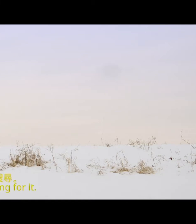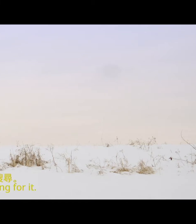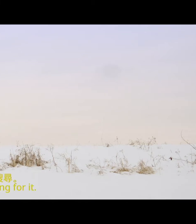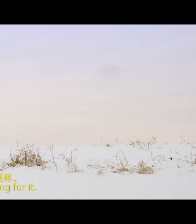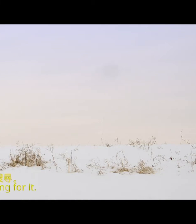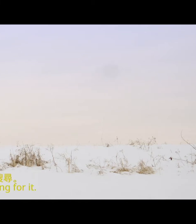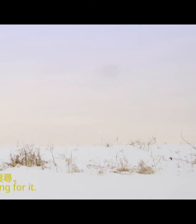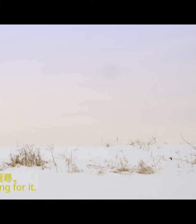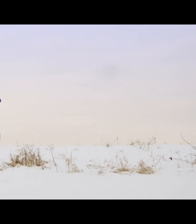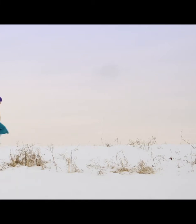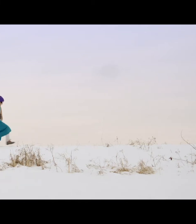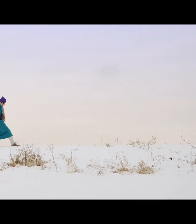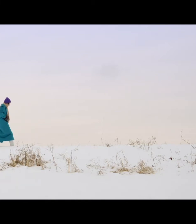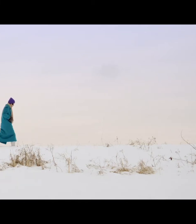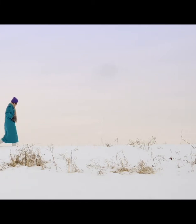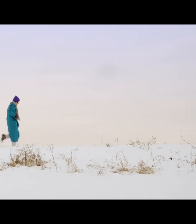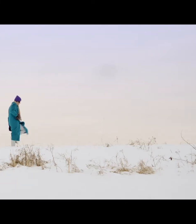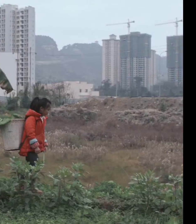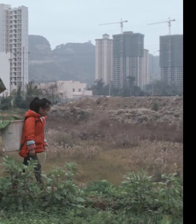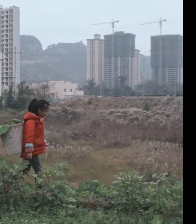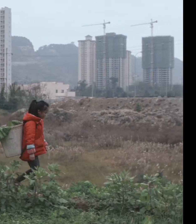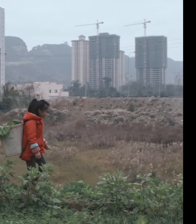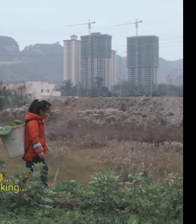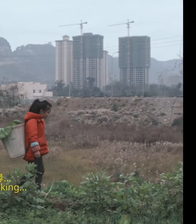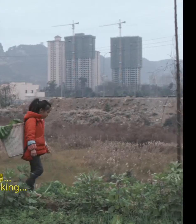我在搜寻